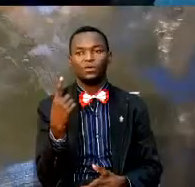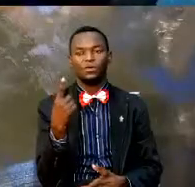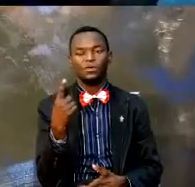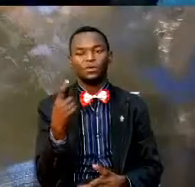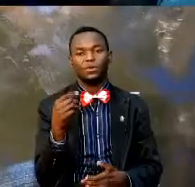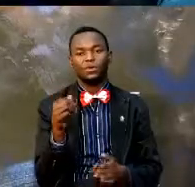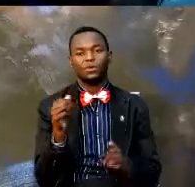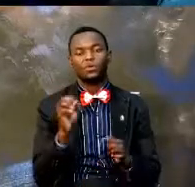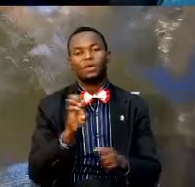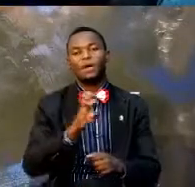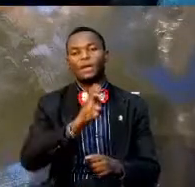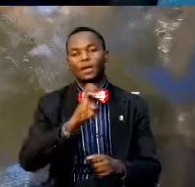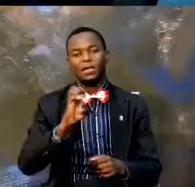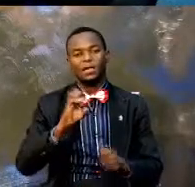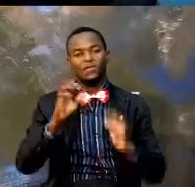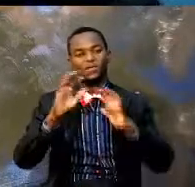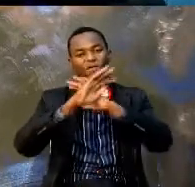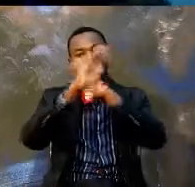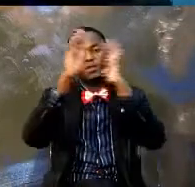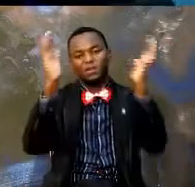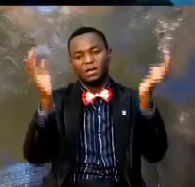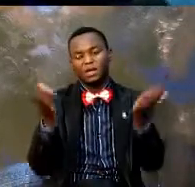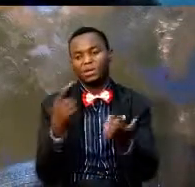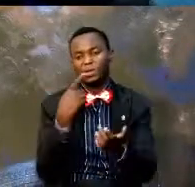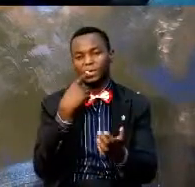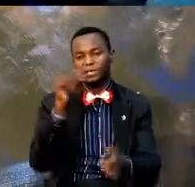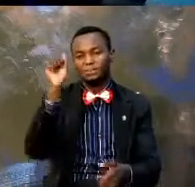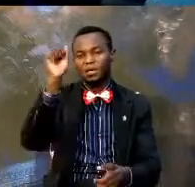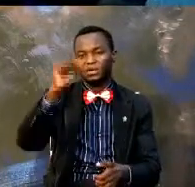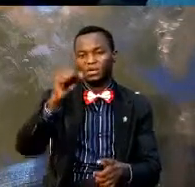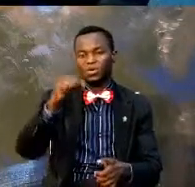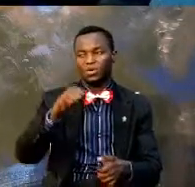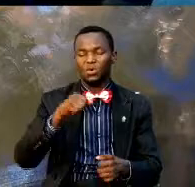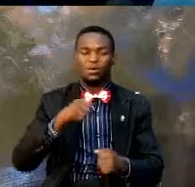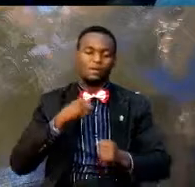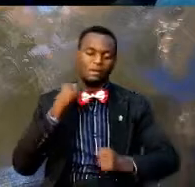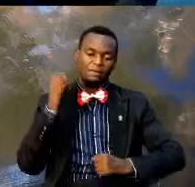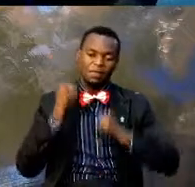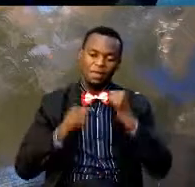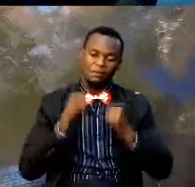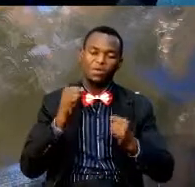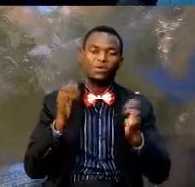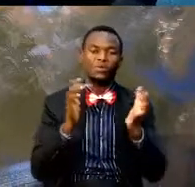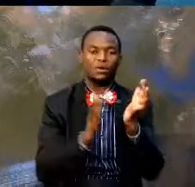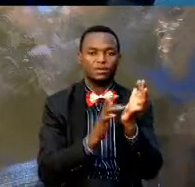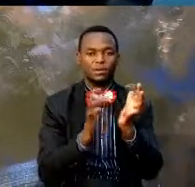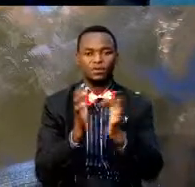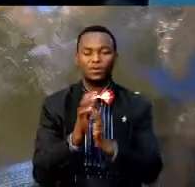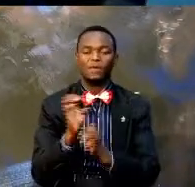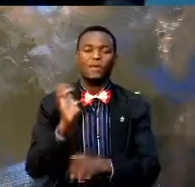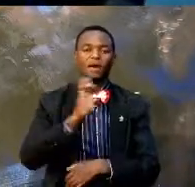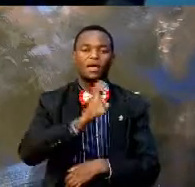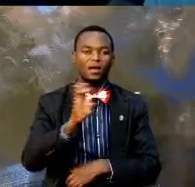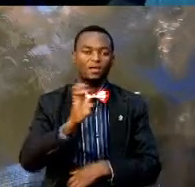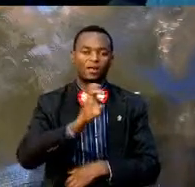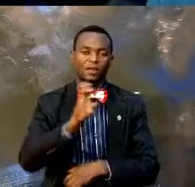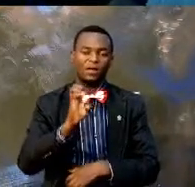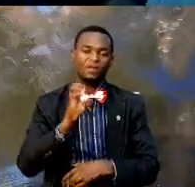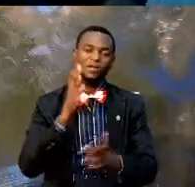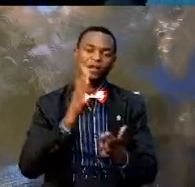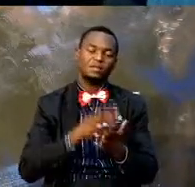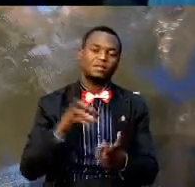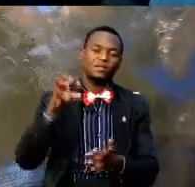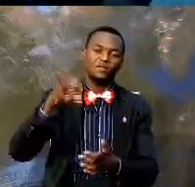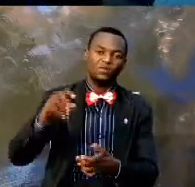duniani wanasema ndio, napiga mbio kwa Yesu Kristo. Hauko peke yako. Maelfu na maelfu katika